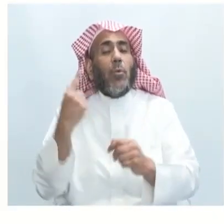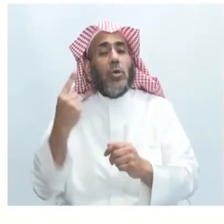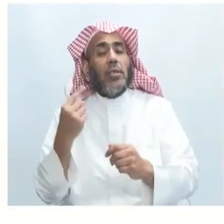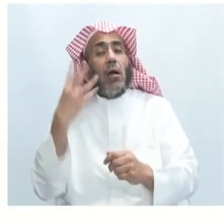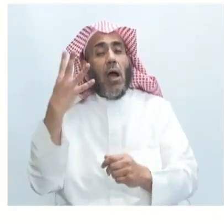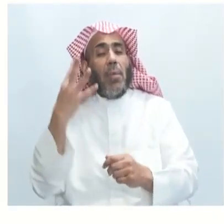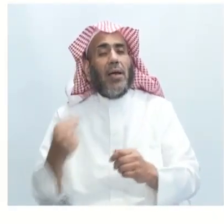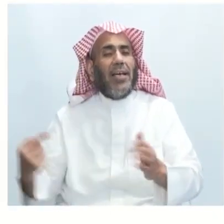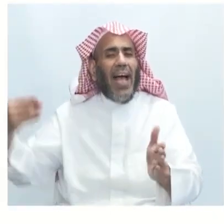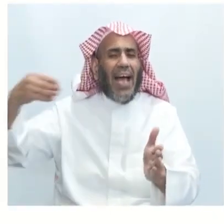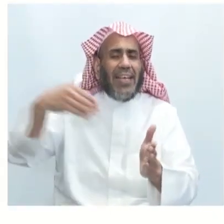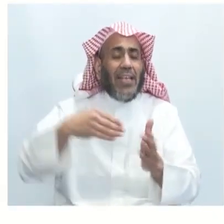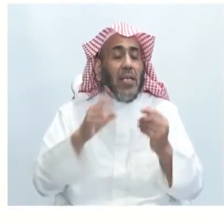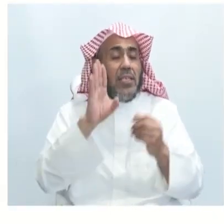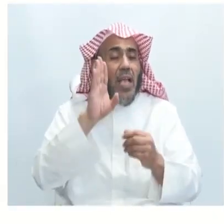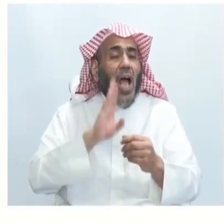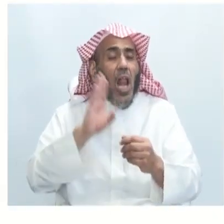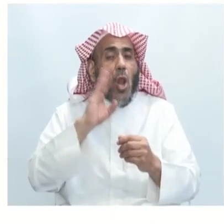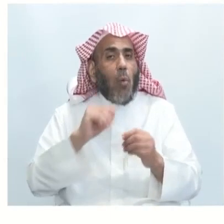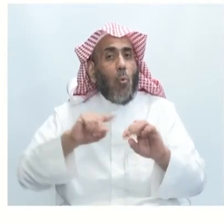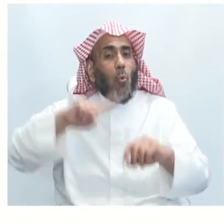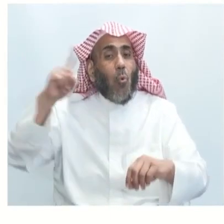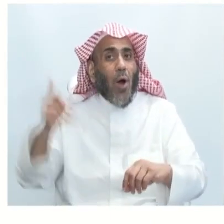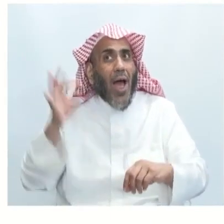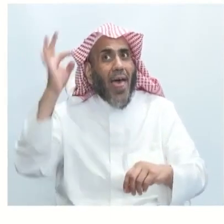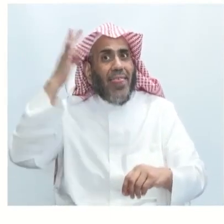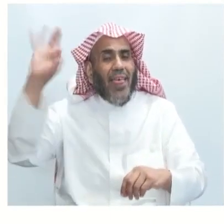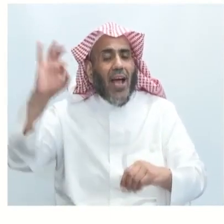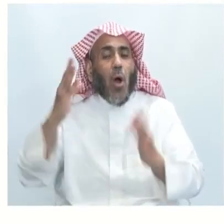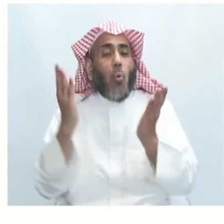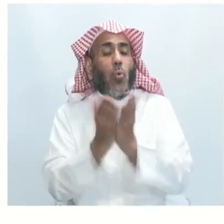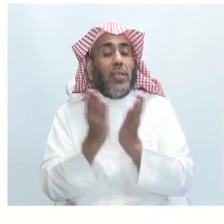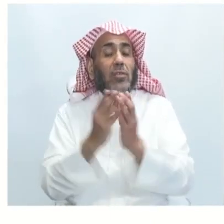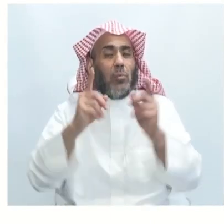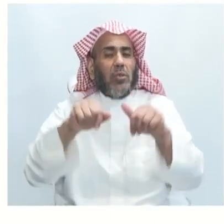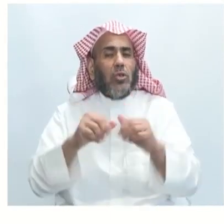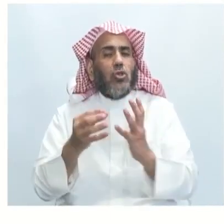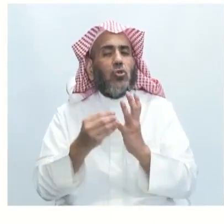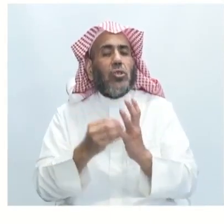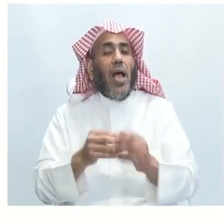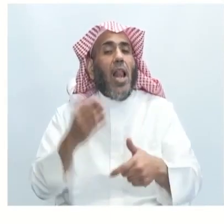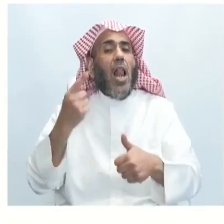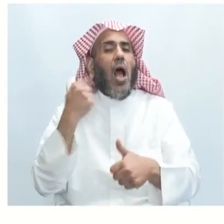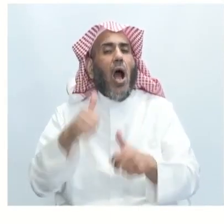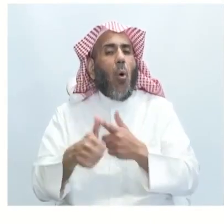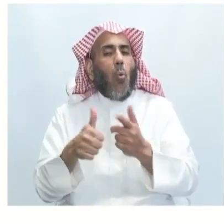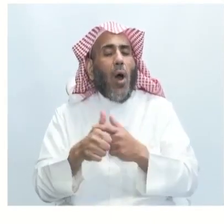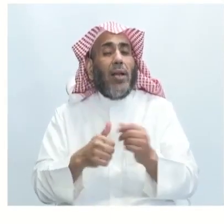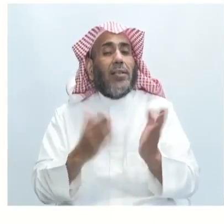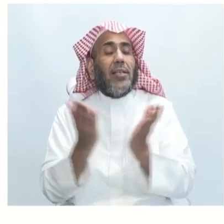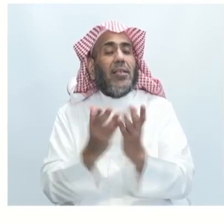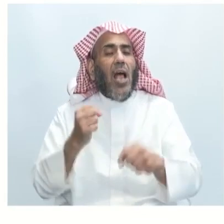الرابعه التعلم والذكاء ودرسنا ونحن بصدد الجزء الاول من درسنا